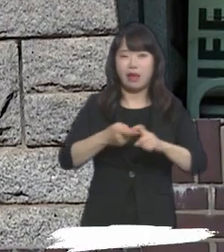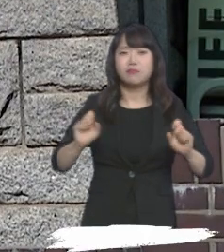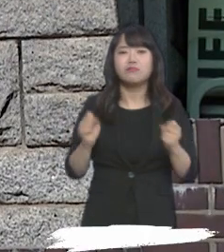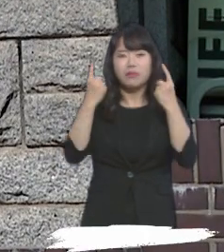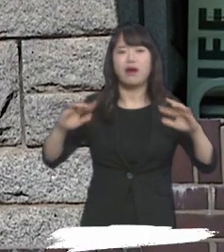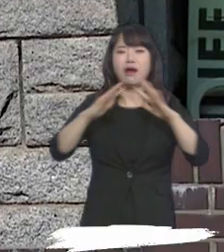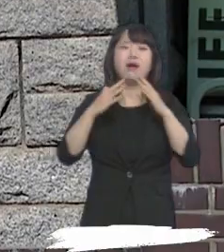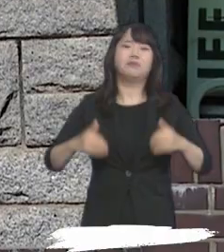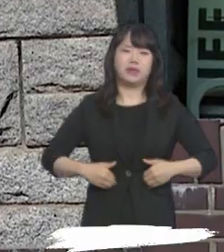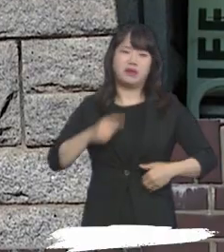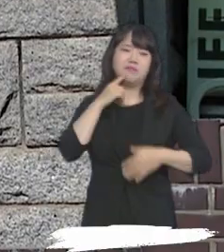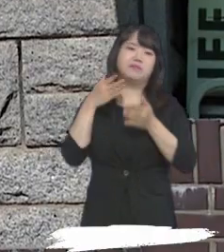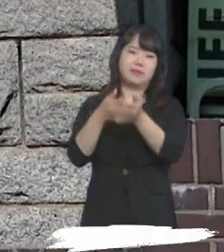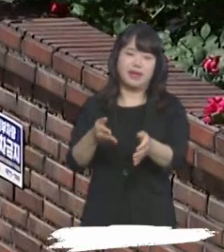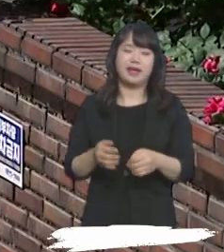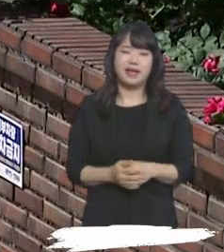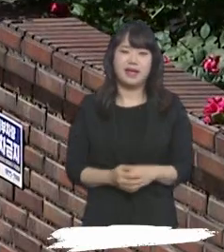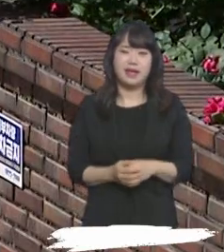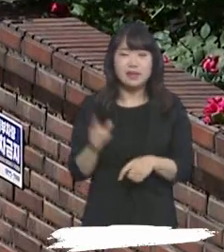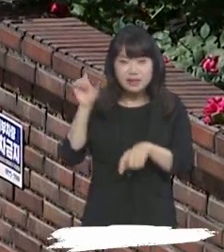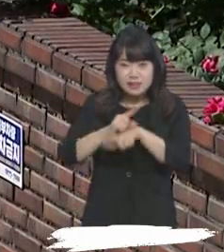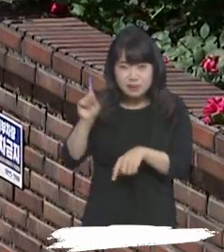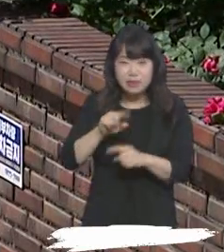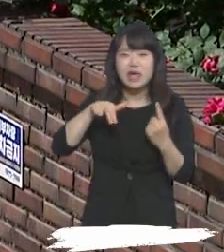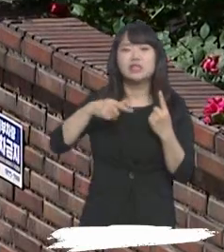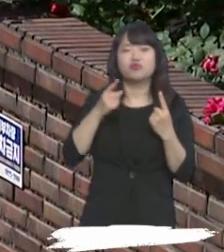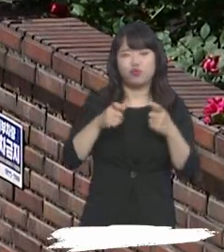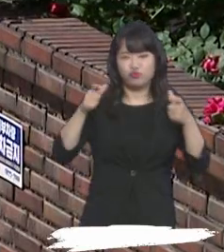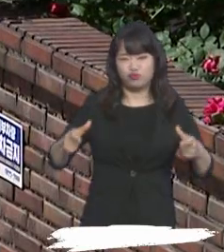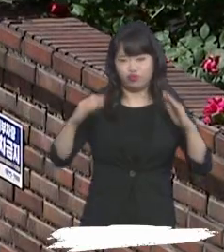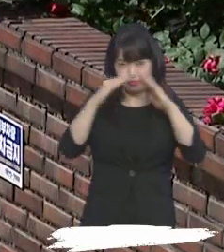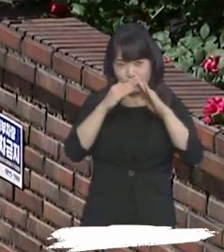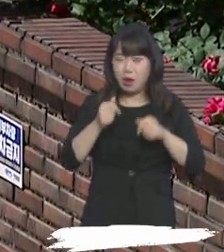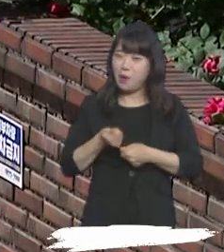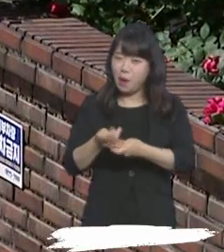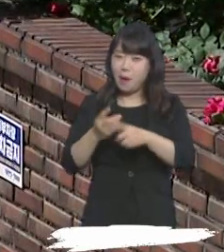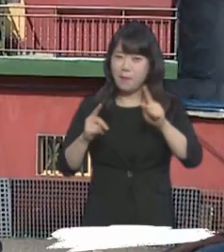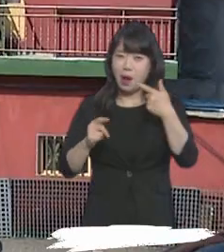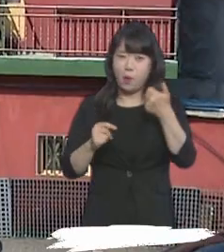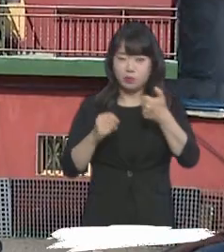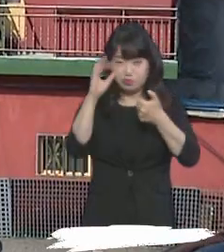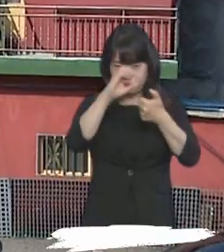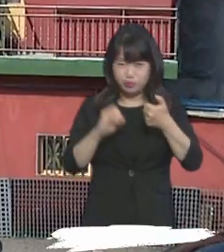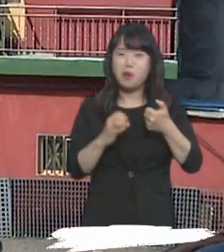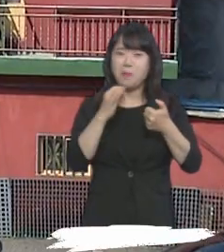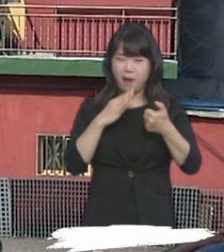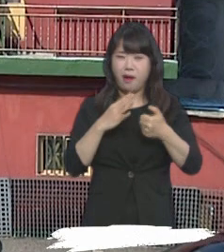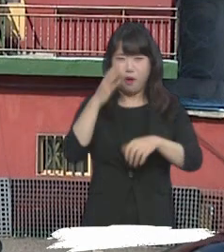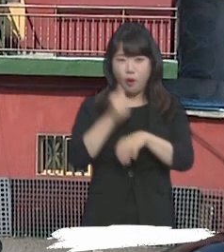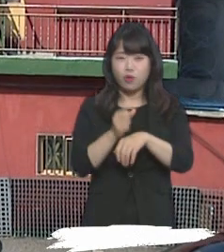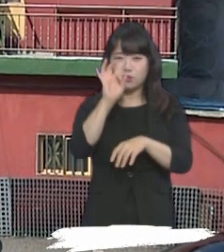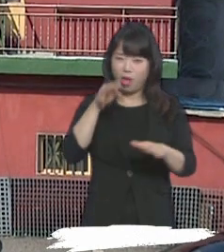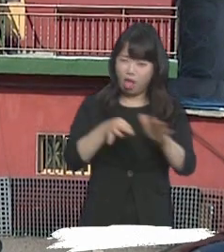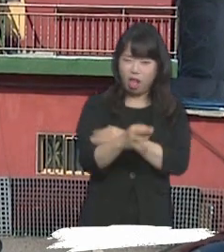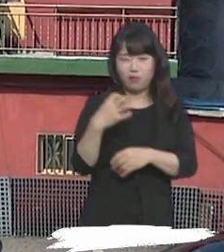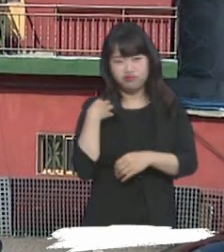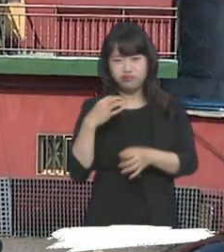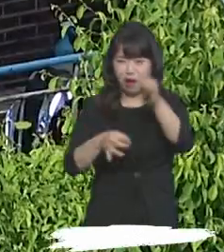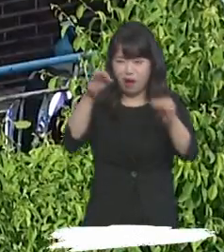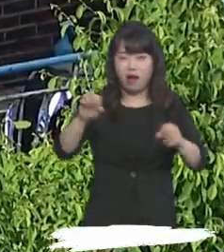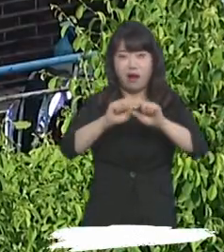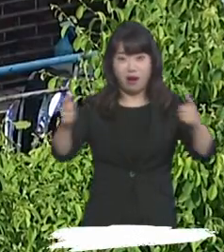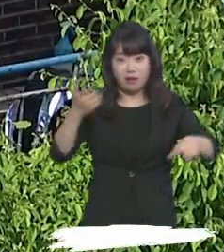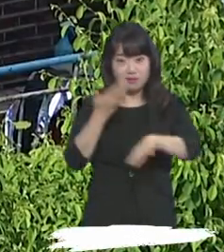한다는 입장입니다. 게다가 일종 주거지역으로 용적률이 150%밖에 나오지 않아 비용 부담 사정이 다른